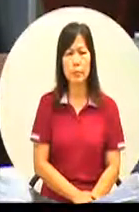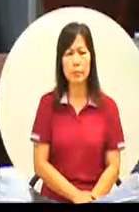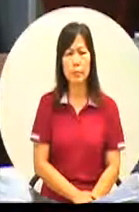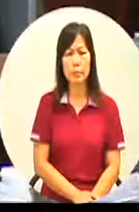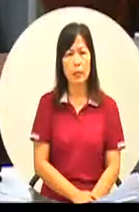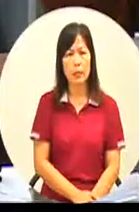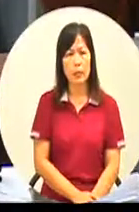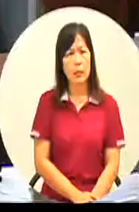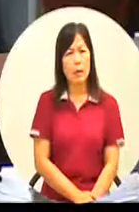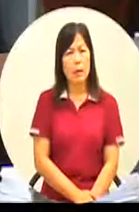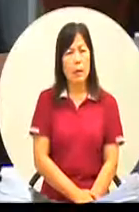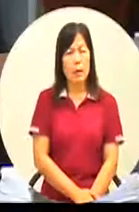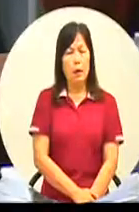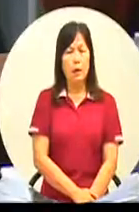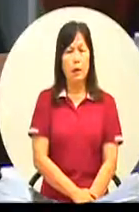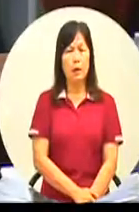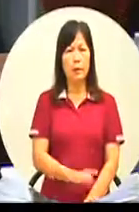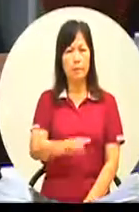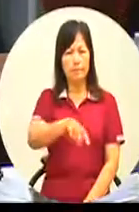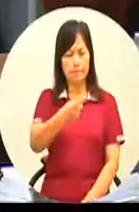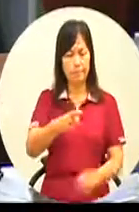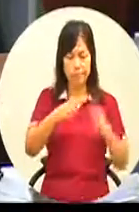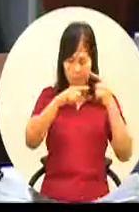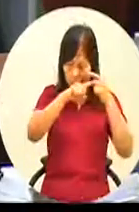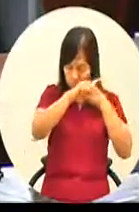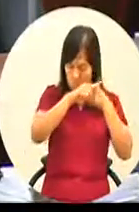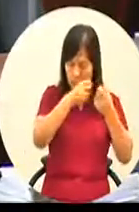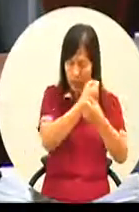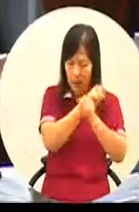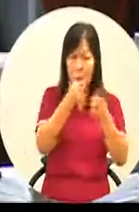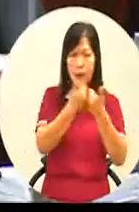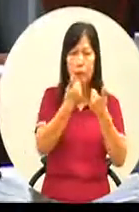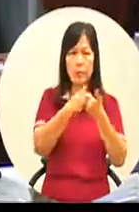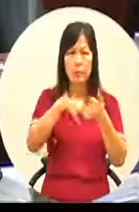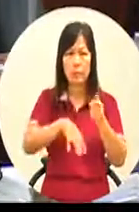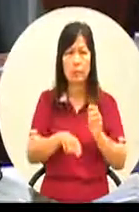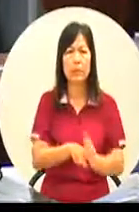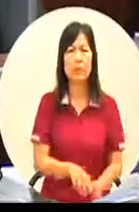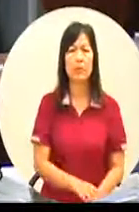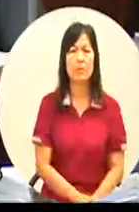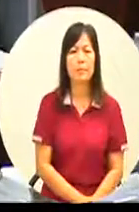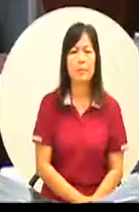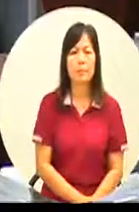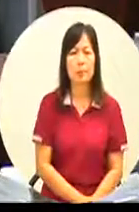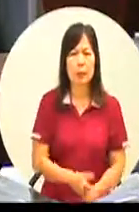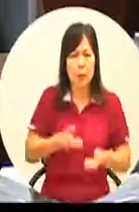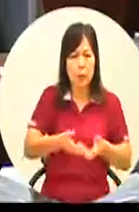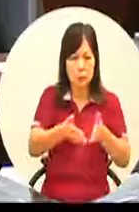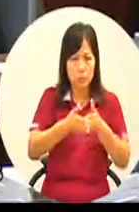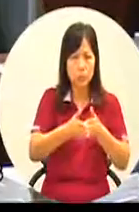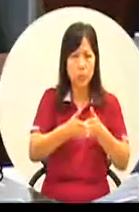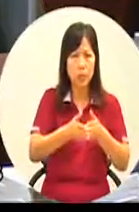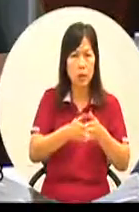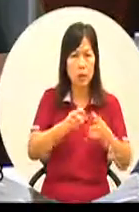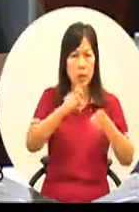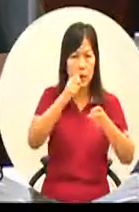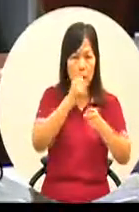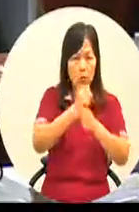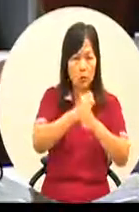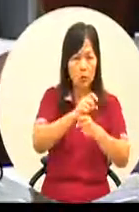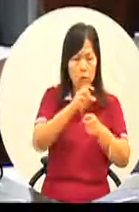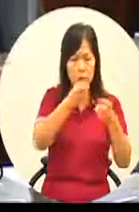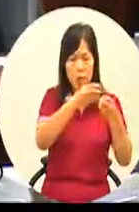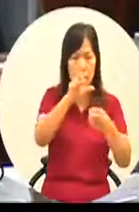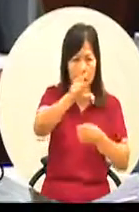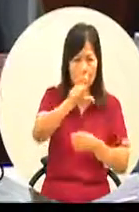接着哈，在研考会方面哈，咱即马吼，咱有一挂重大的工程议题，或